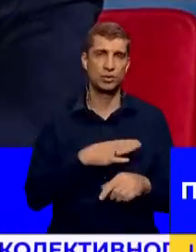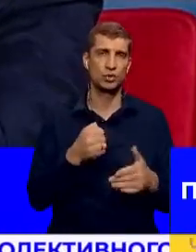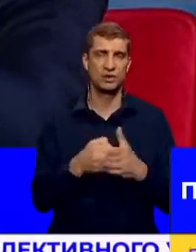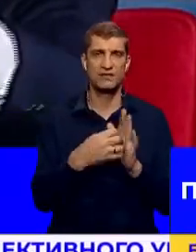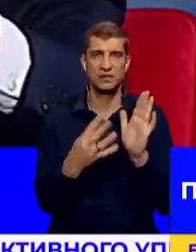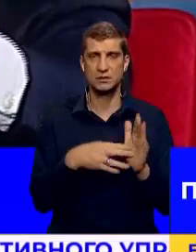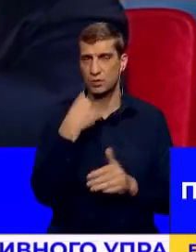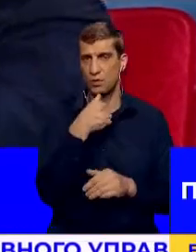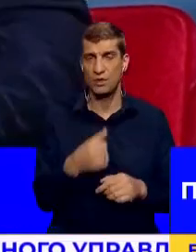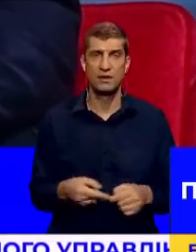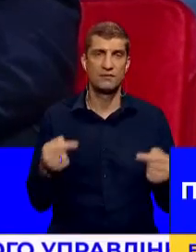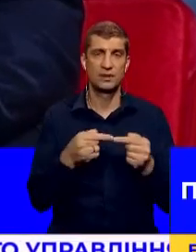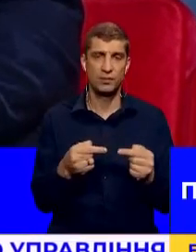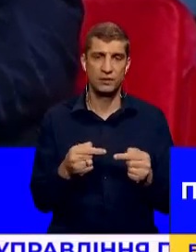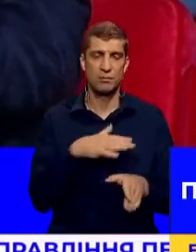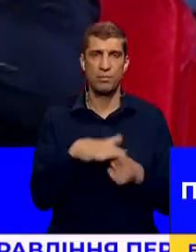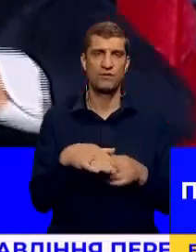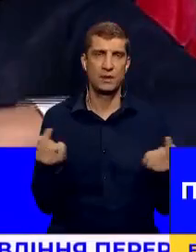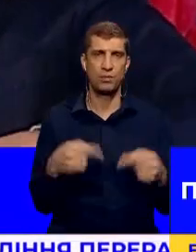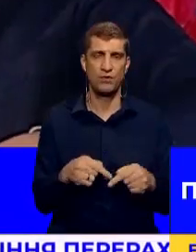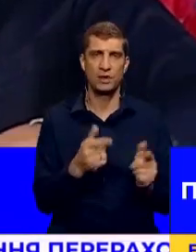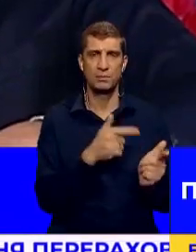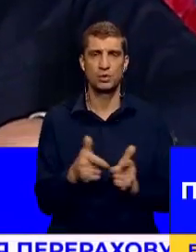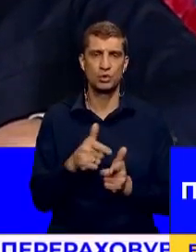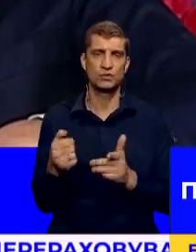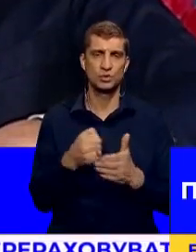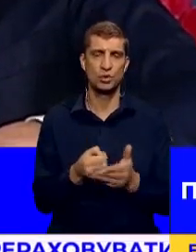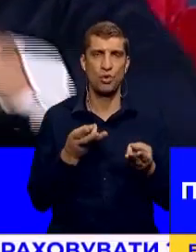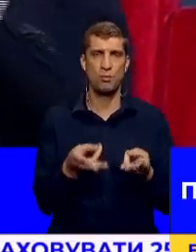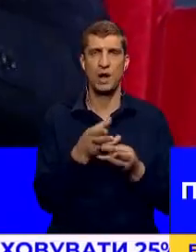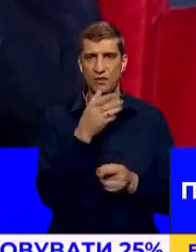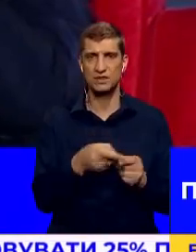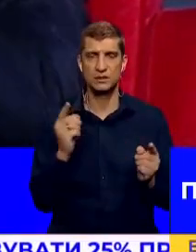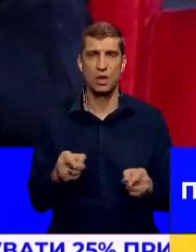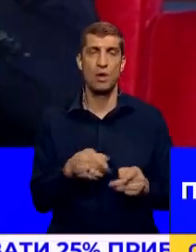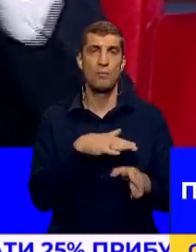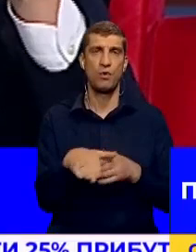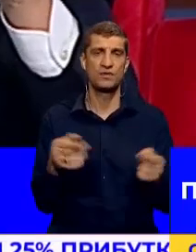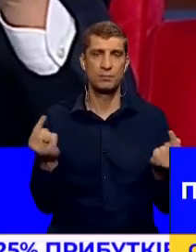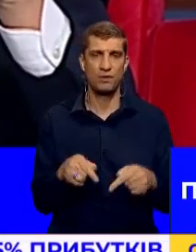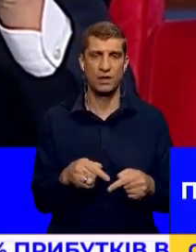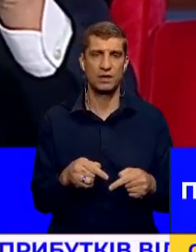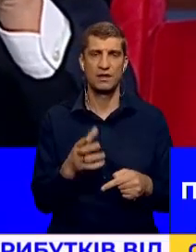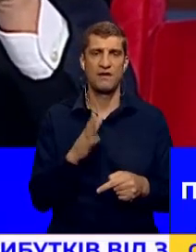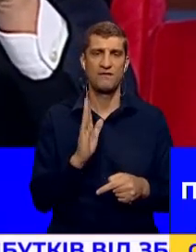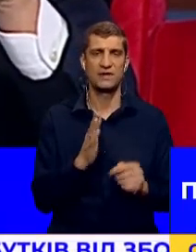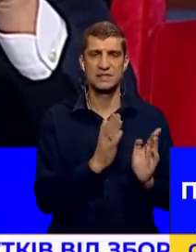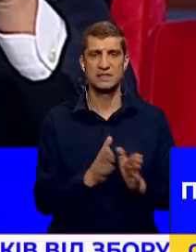року. Повний провал в підготовці до опалювального сезону, повний провал в